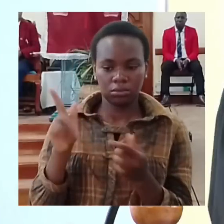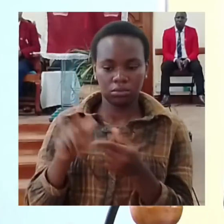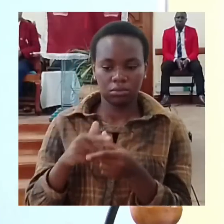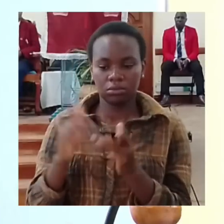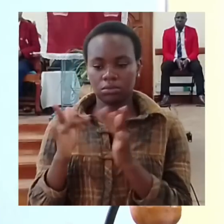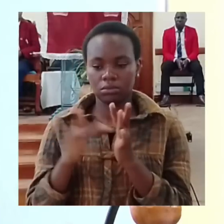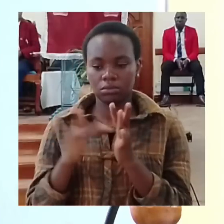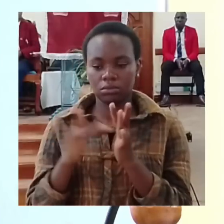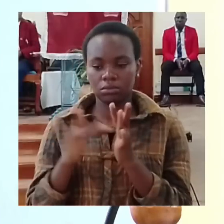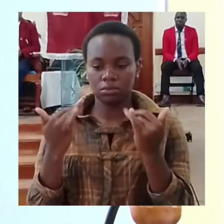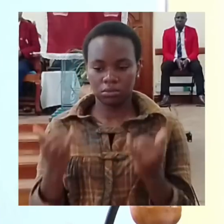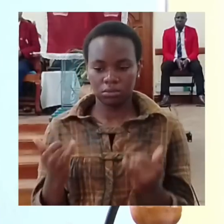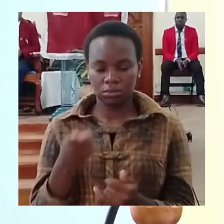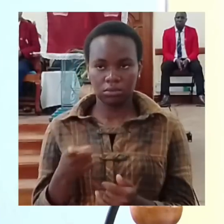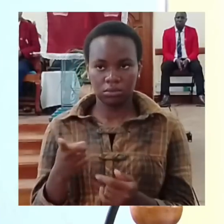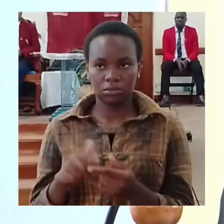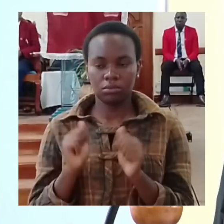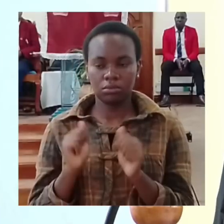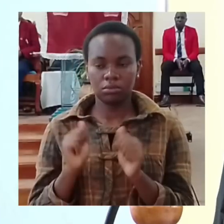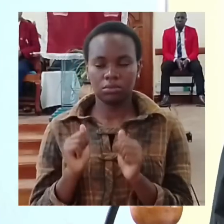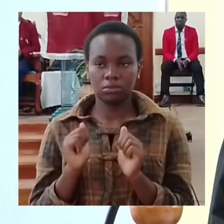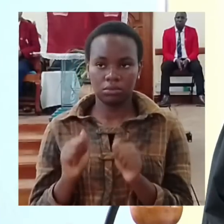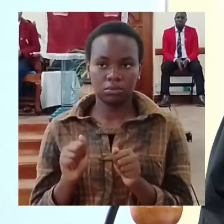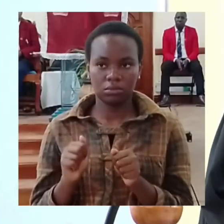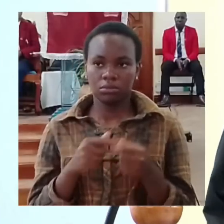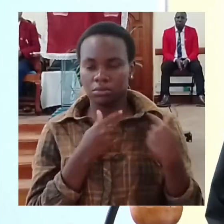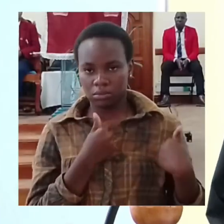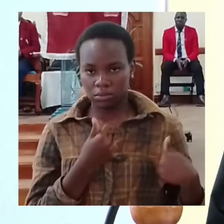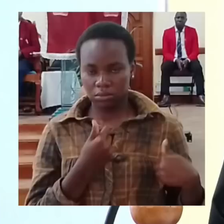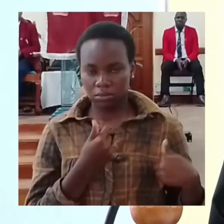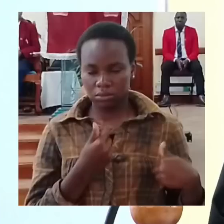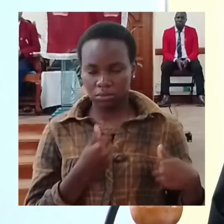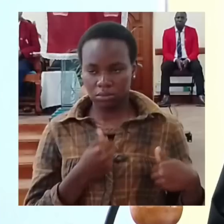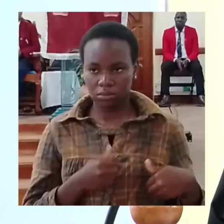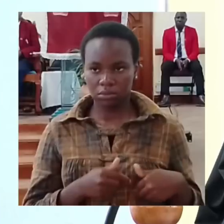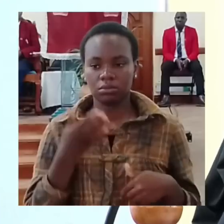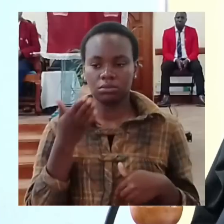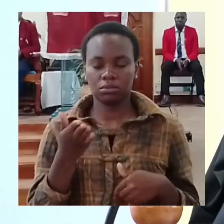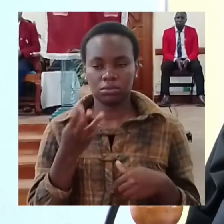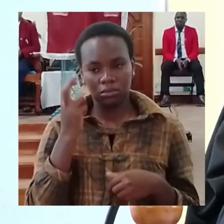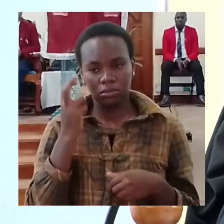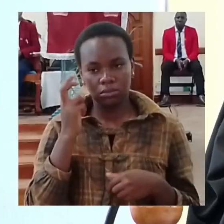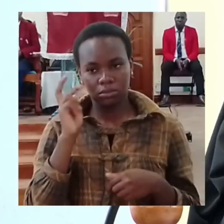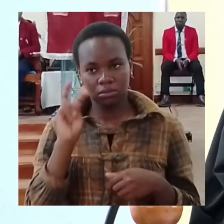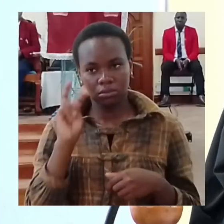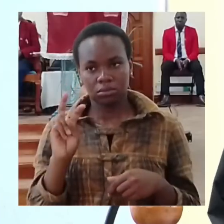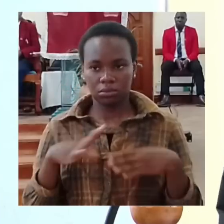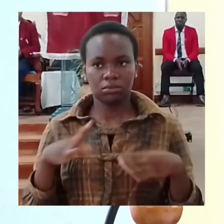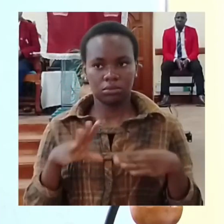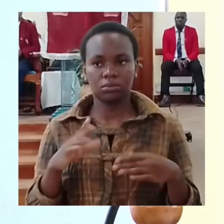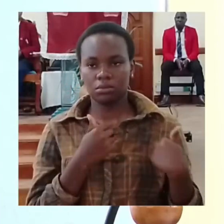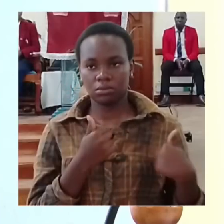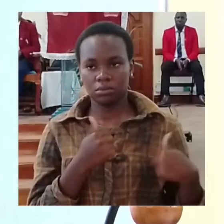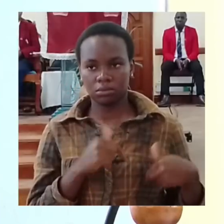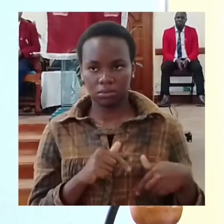gũkũ kĩgomano-inĩ gĩkĩ kĩa mũthenya wa ũmũthĩ-rĩ, no ige atĩ nĩ nyonete mũndũ ngoro yake